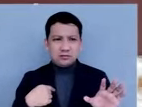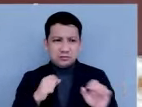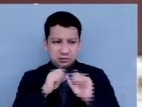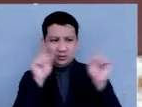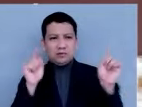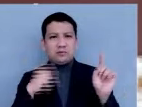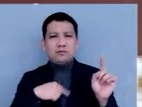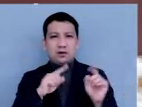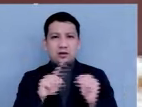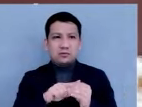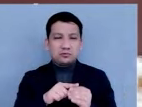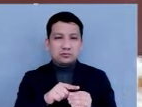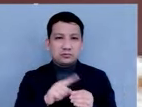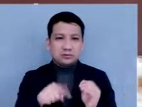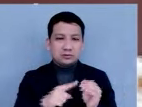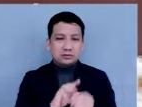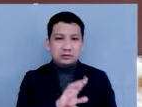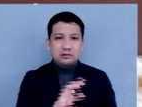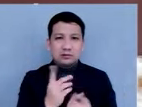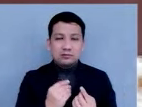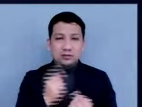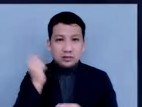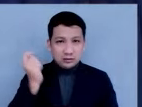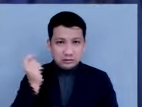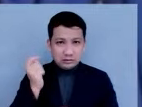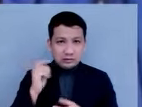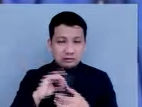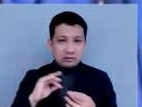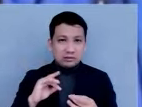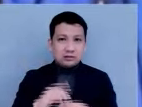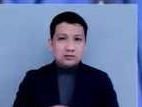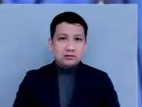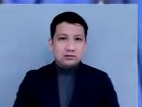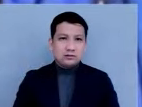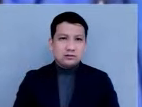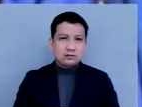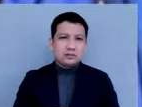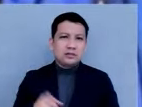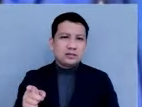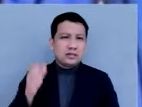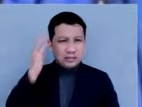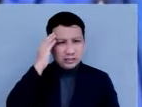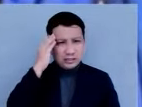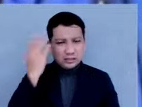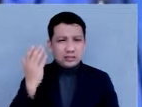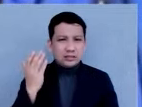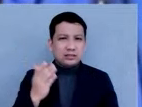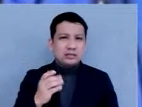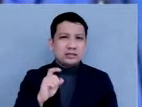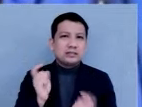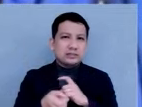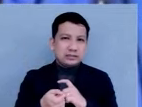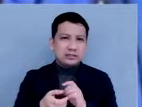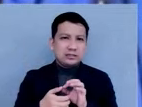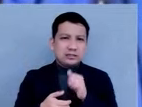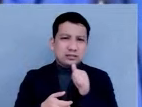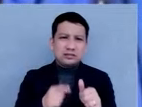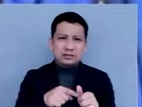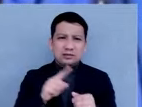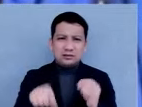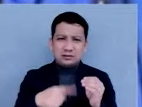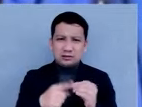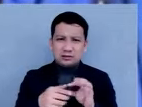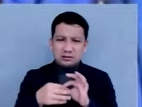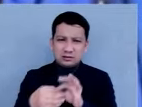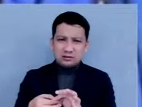ang pagbawi ni Espinosa sa kanyang testimonya. So dati ko na nga pong alam, narinikant na niya yan. Pero yung tungkol po sa